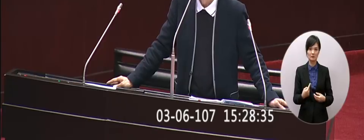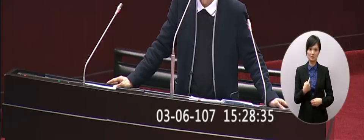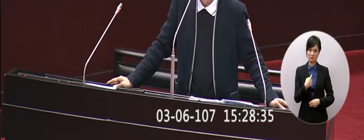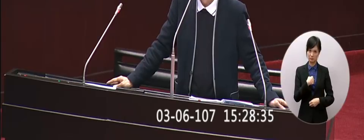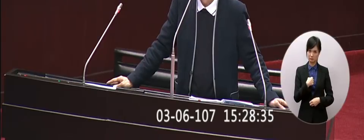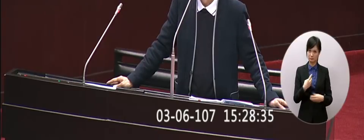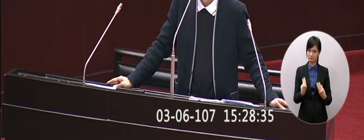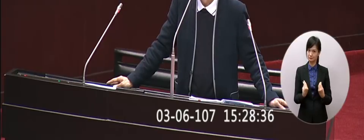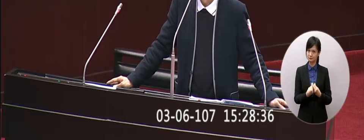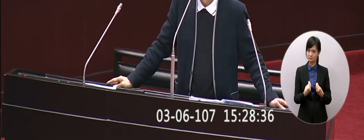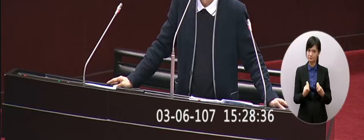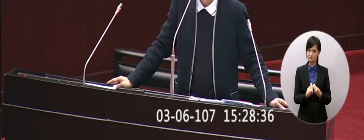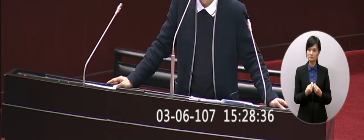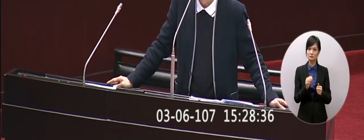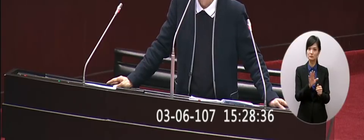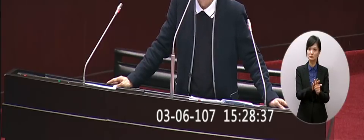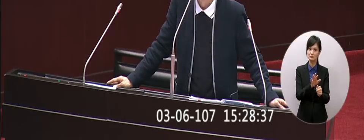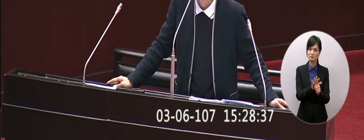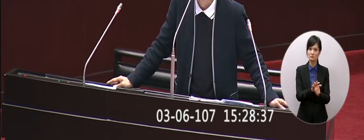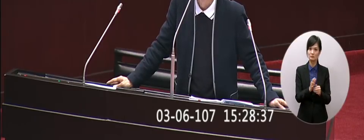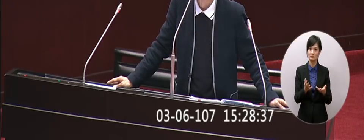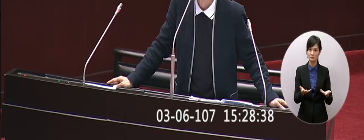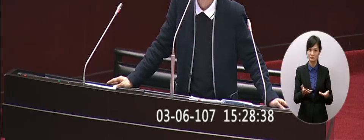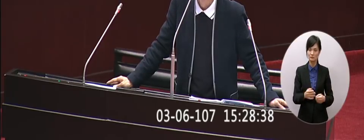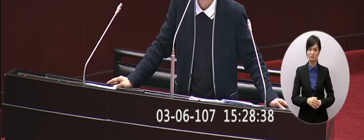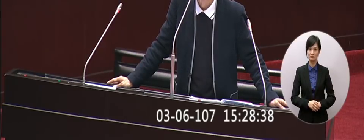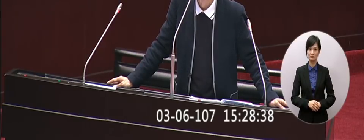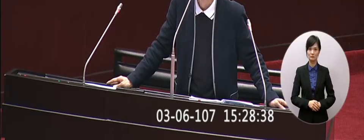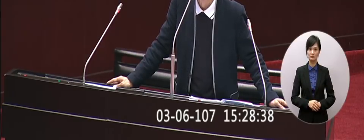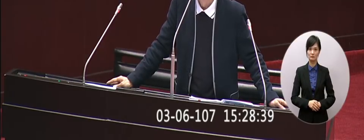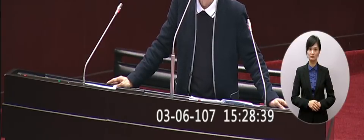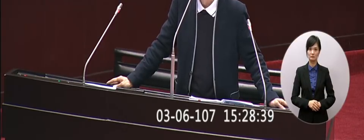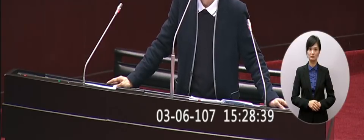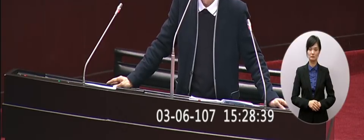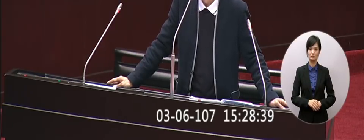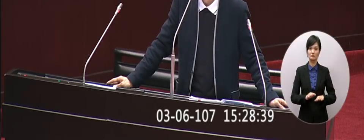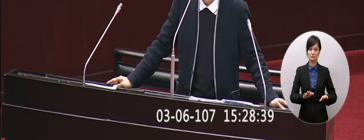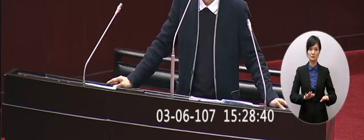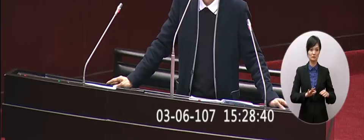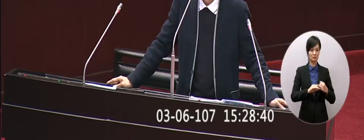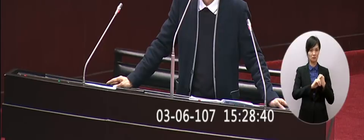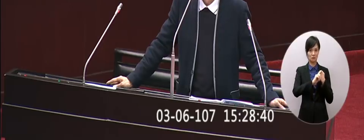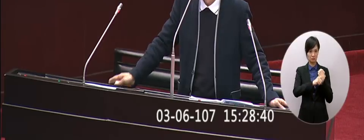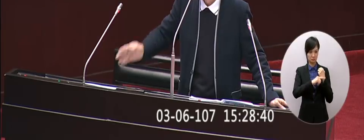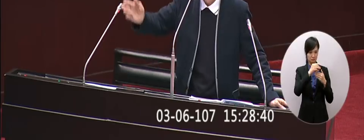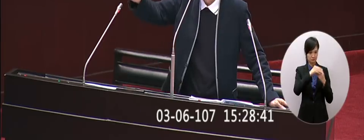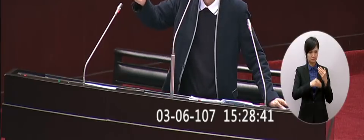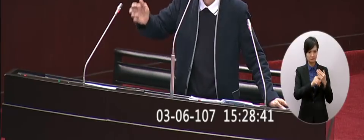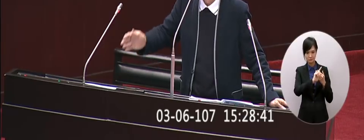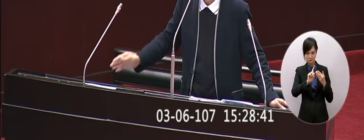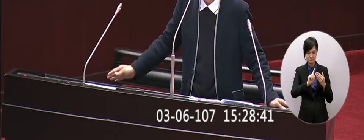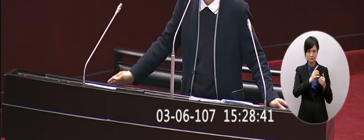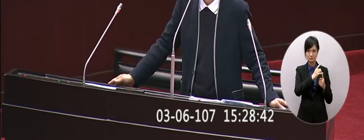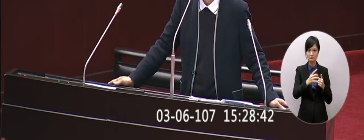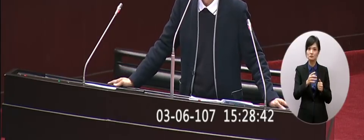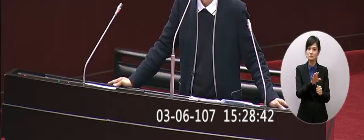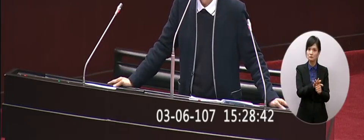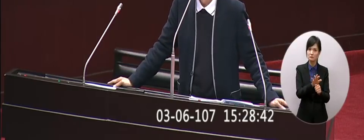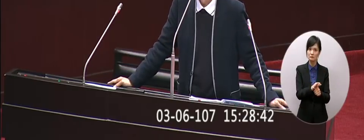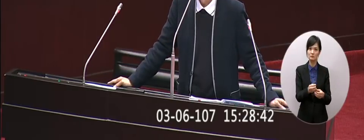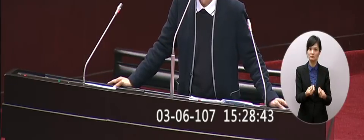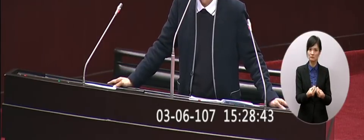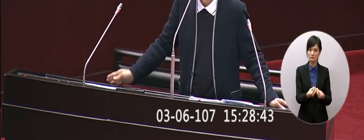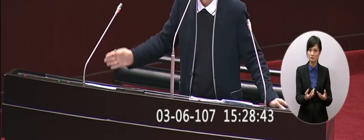友能够在现有的法律体系有一个整合。我也很敬佩院